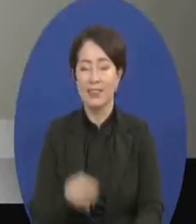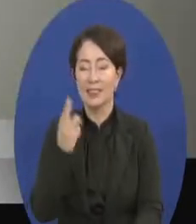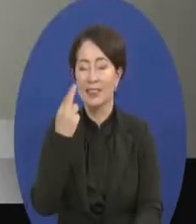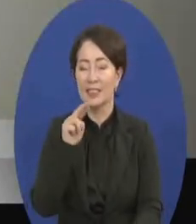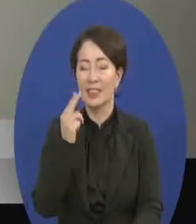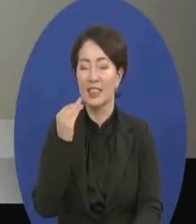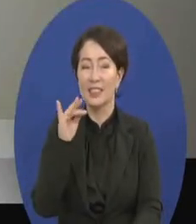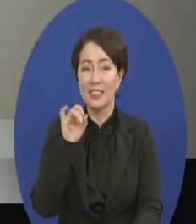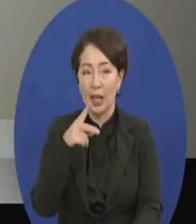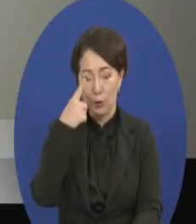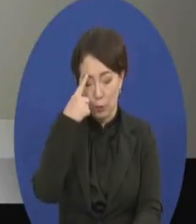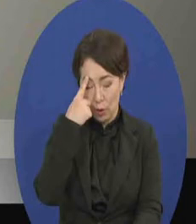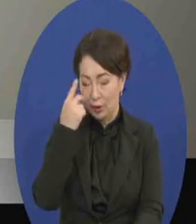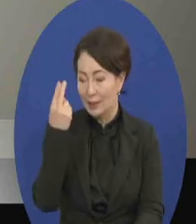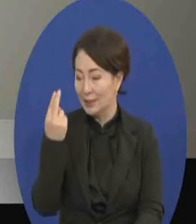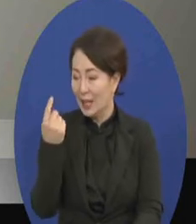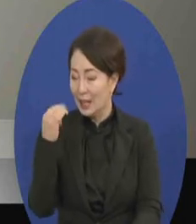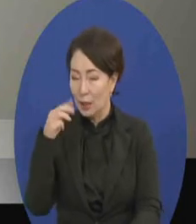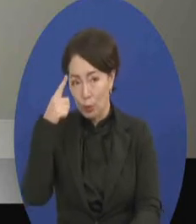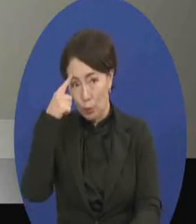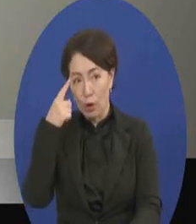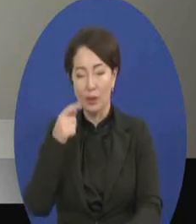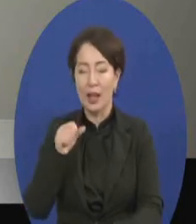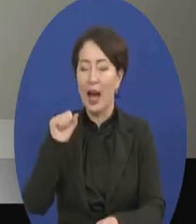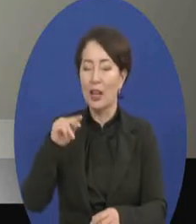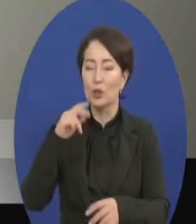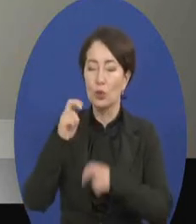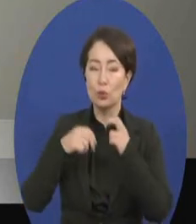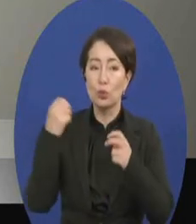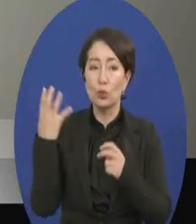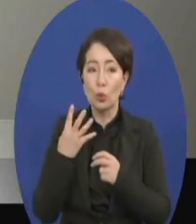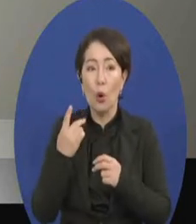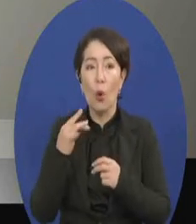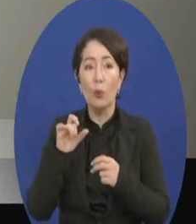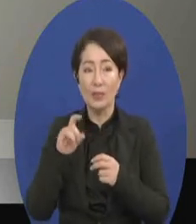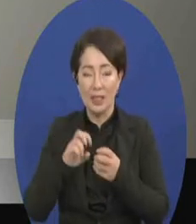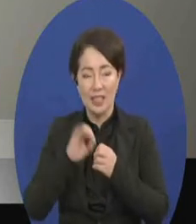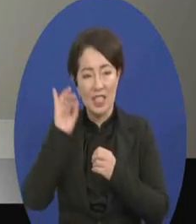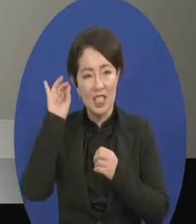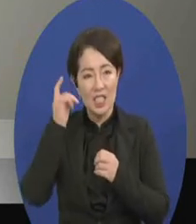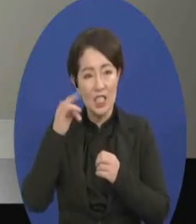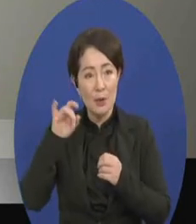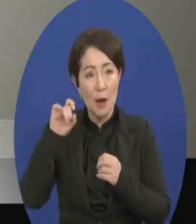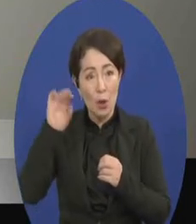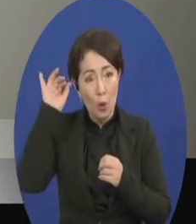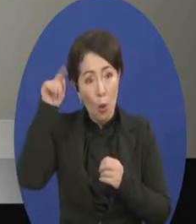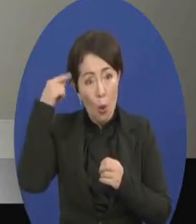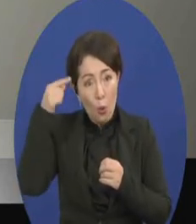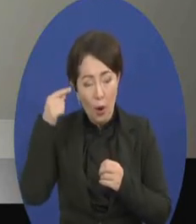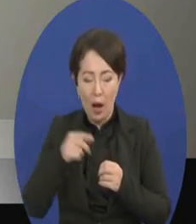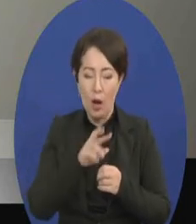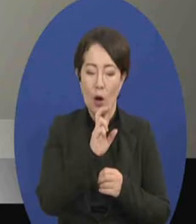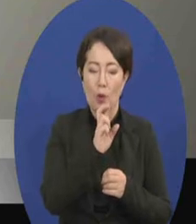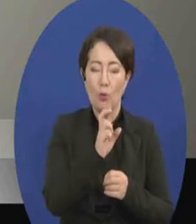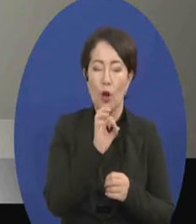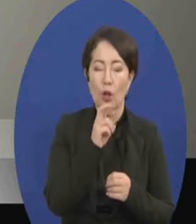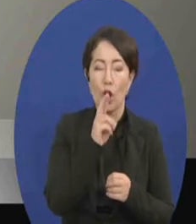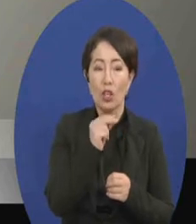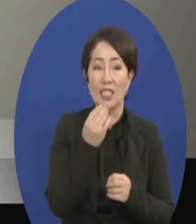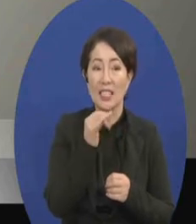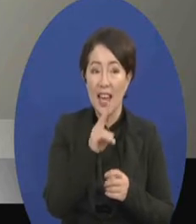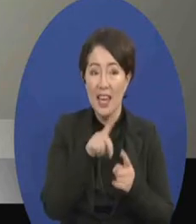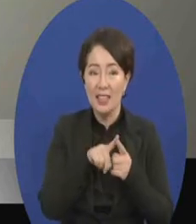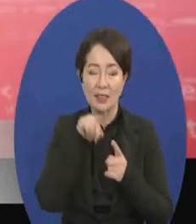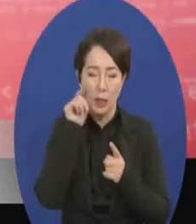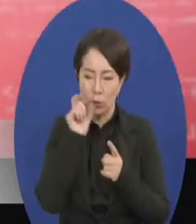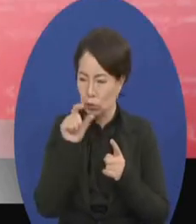Дижитал Монгол, цахим Монгол болох ёстой. Хажуудын дөрвөн өсөлтөйг хийх ёстой. Хиймэл оюун ухаан. Ороо бодлогоч юм. Одоо